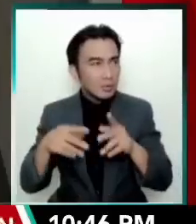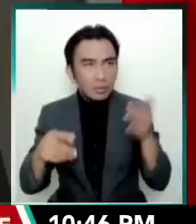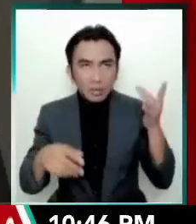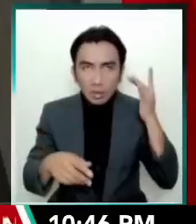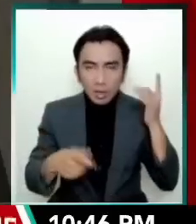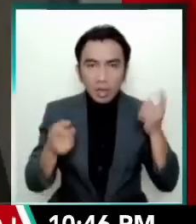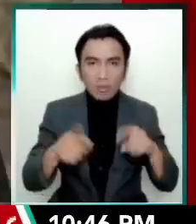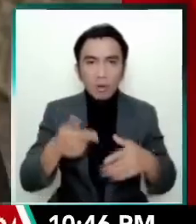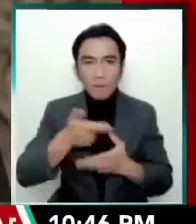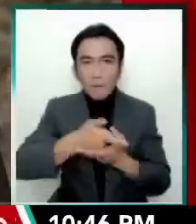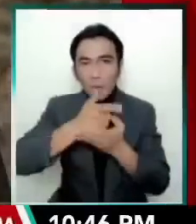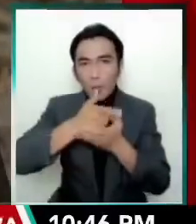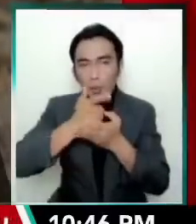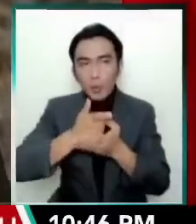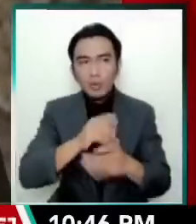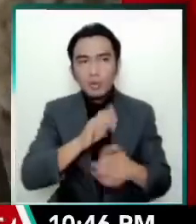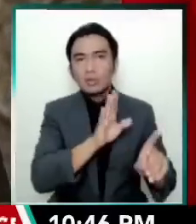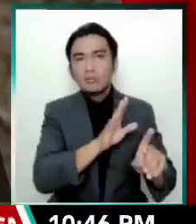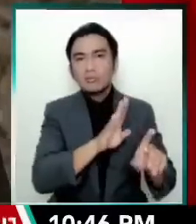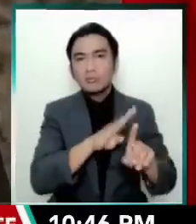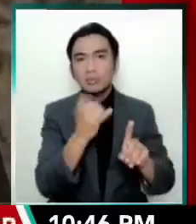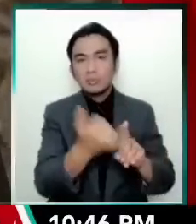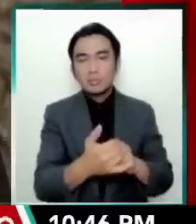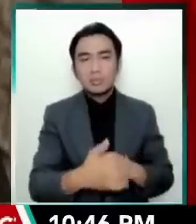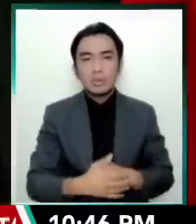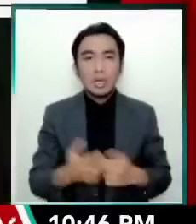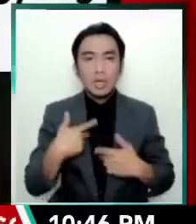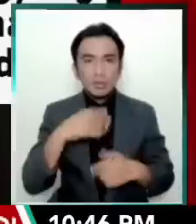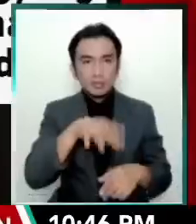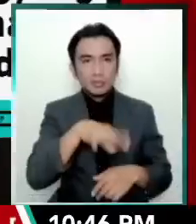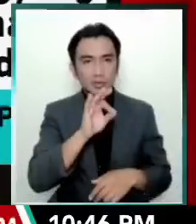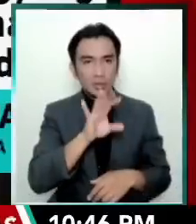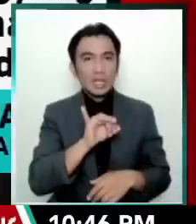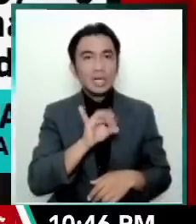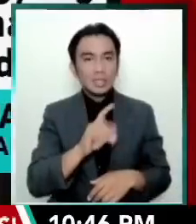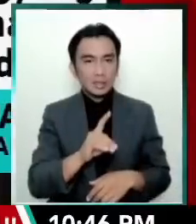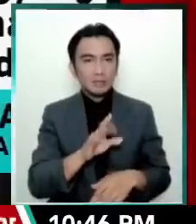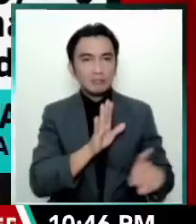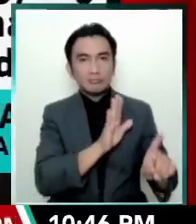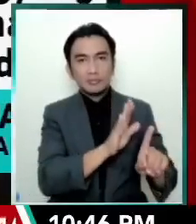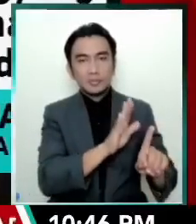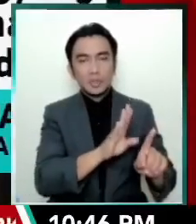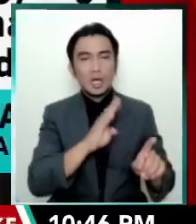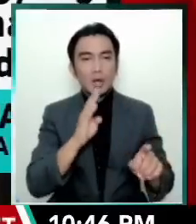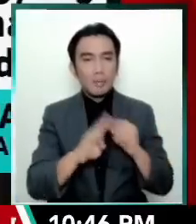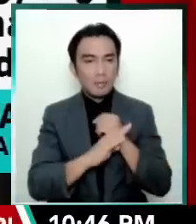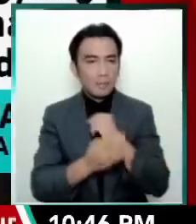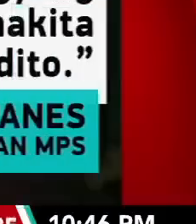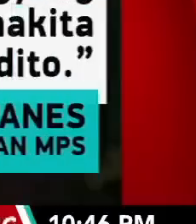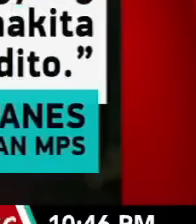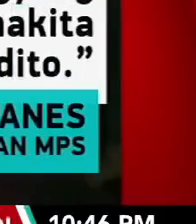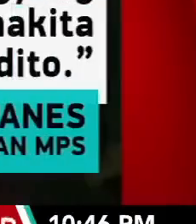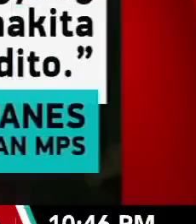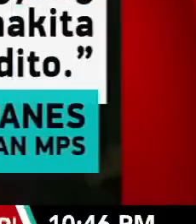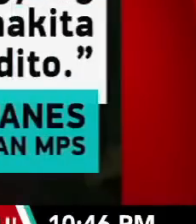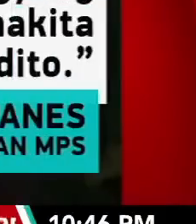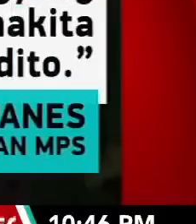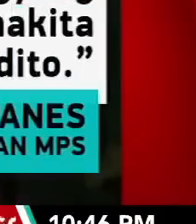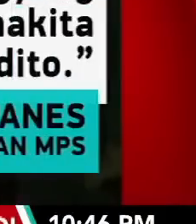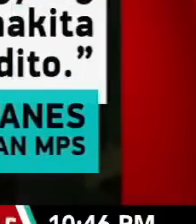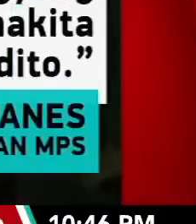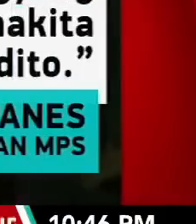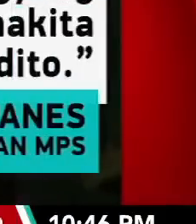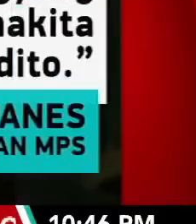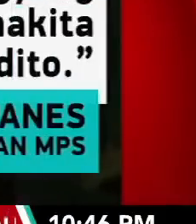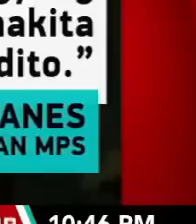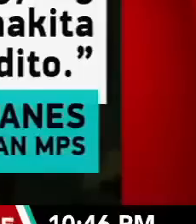sa kabilang barangay. May nakuhang ID sa bag ng lalaki. Nagabuligid sa pagkandak natin sa investigation para mahatagan gin